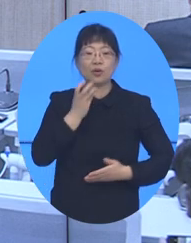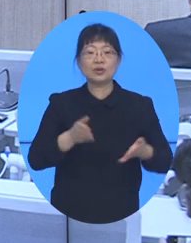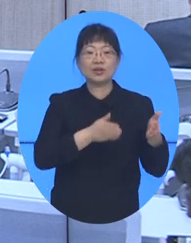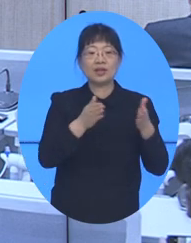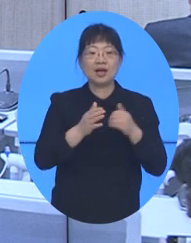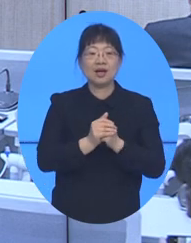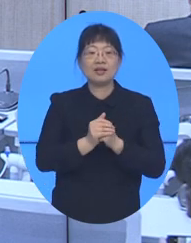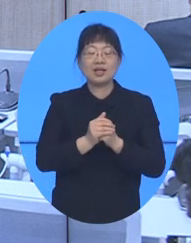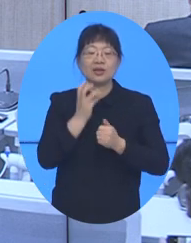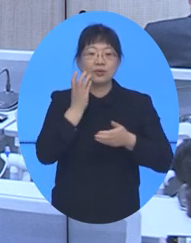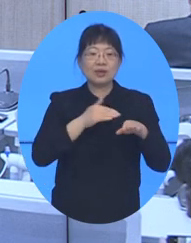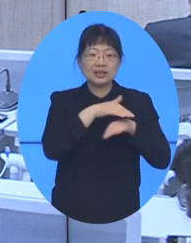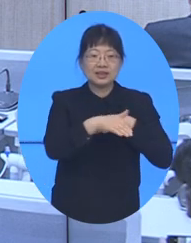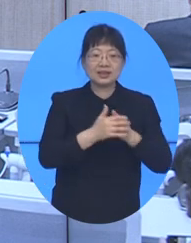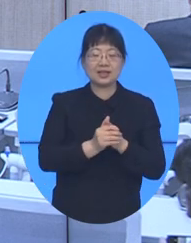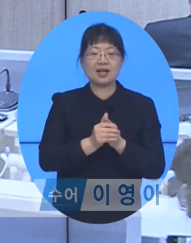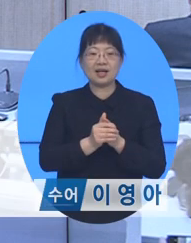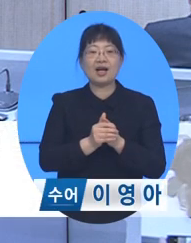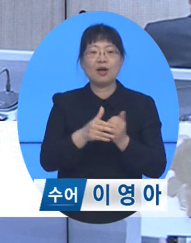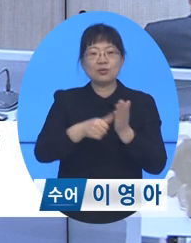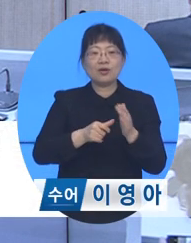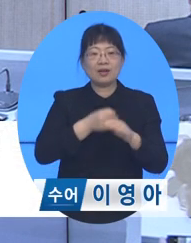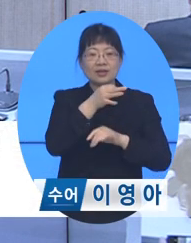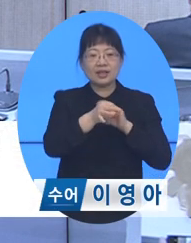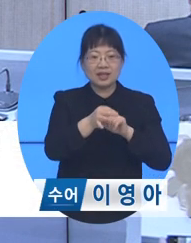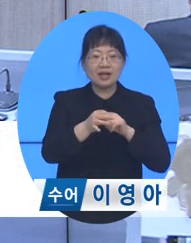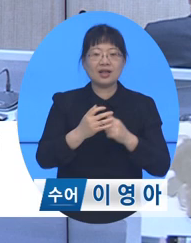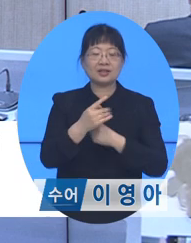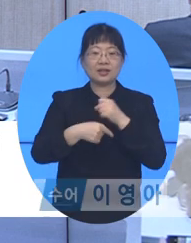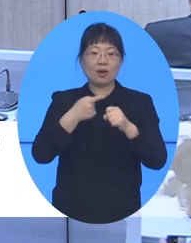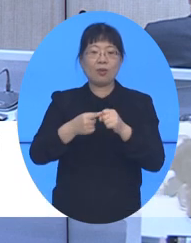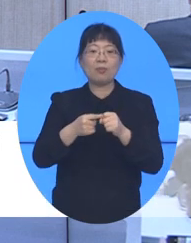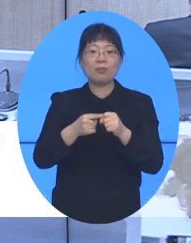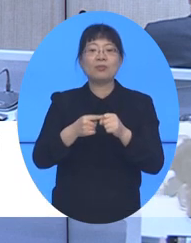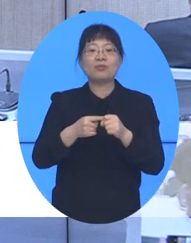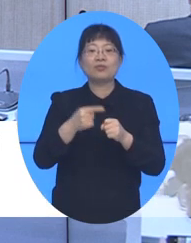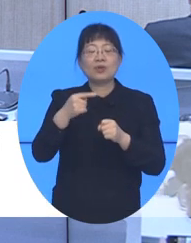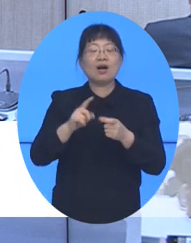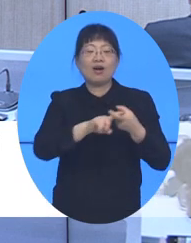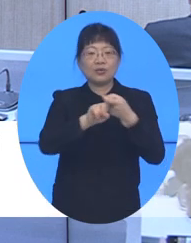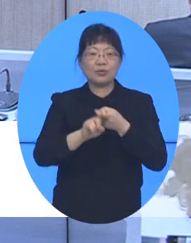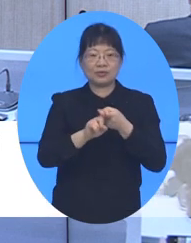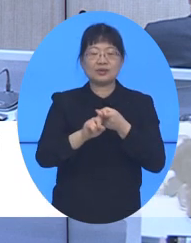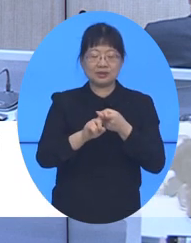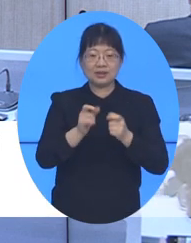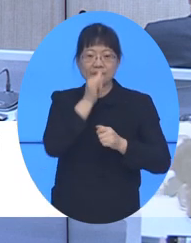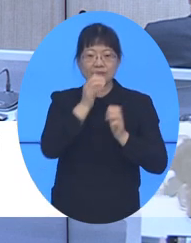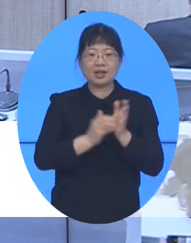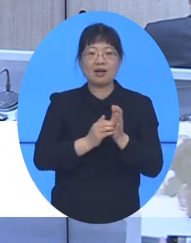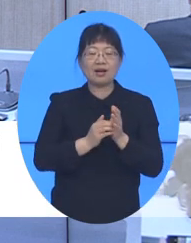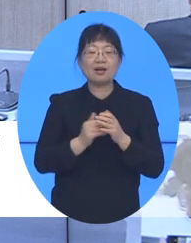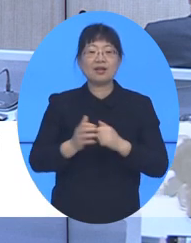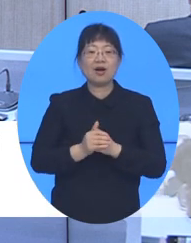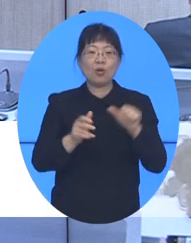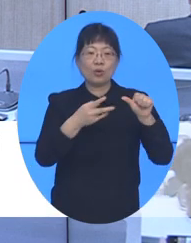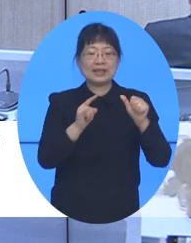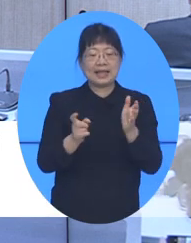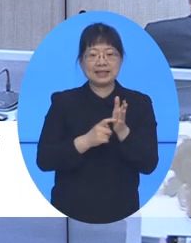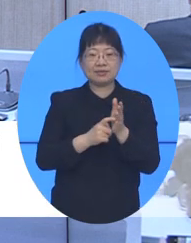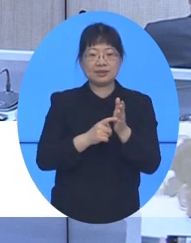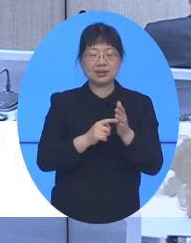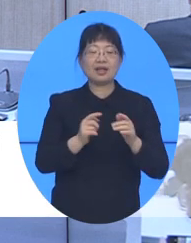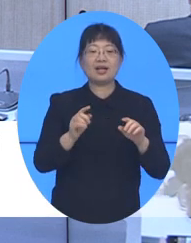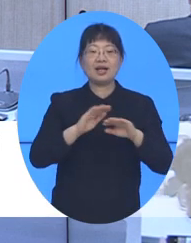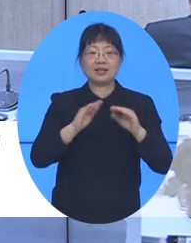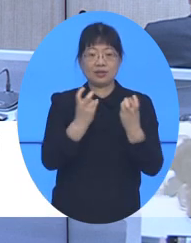경기도가 경기도형 납품대금 연동제를 시행합니다. 이는 김동연 지사의 비상경제대응 종합계획 중 5대 긴급대책에